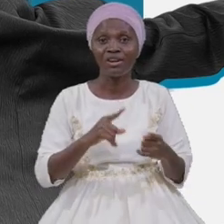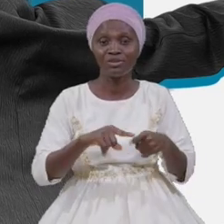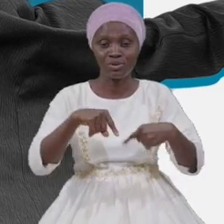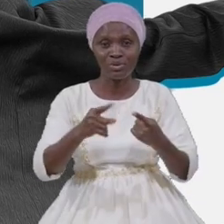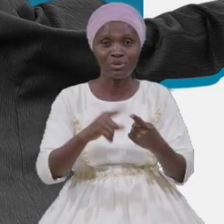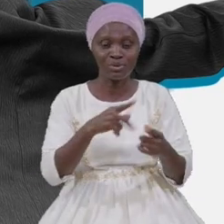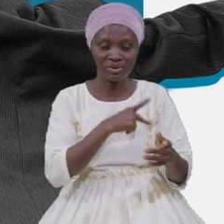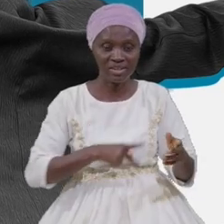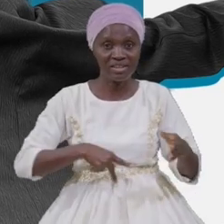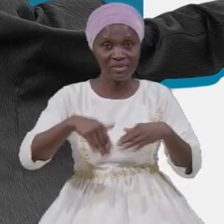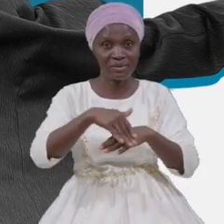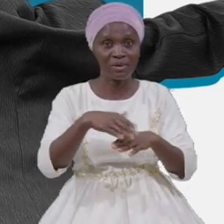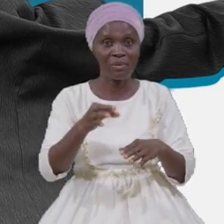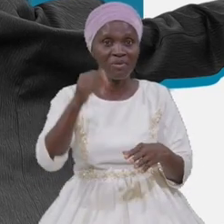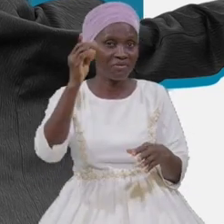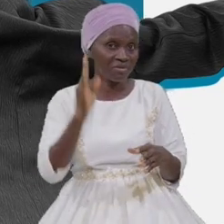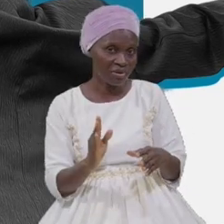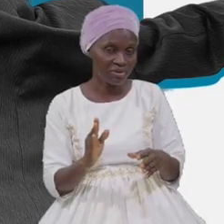d'entrer dans le royaume de Dieu.